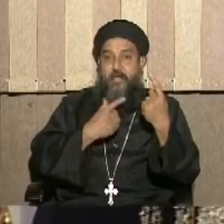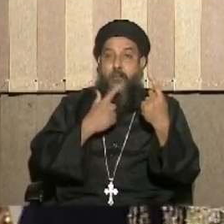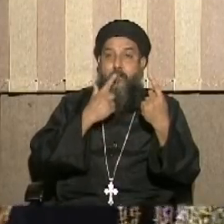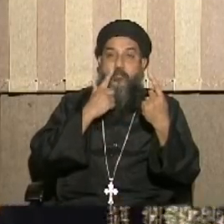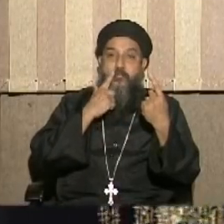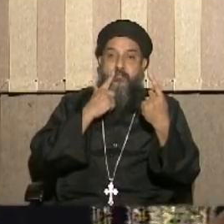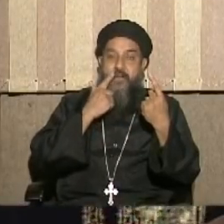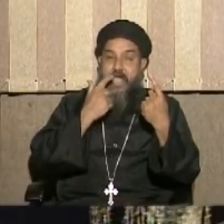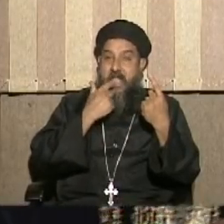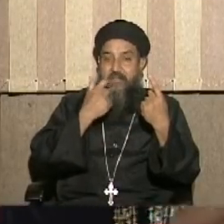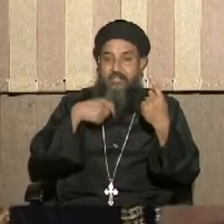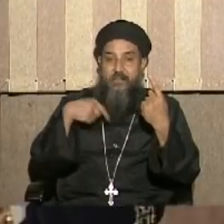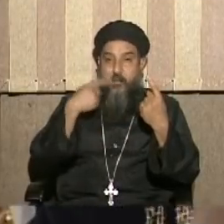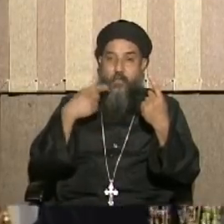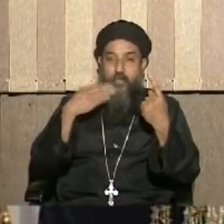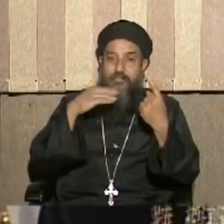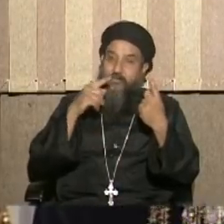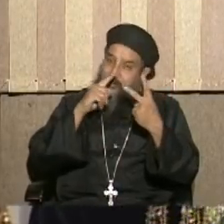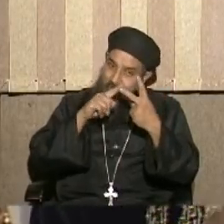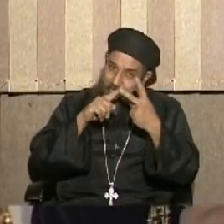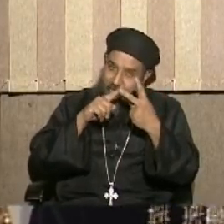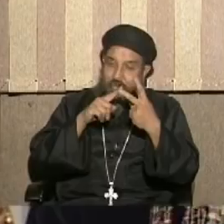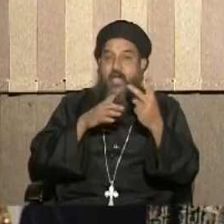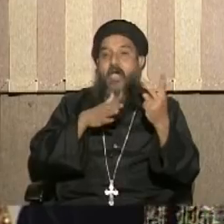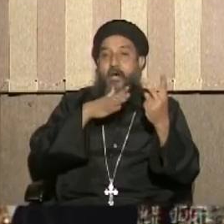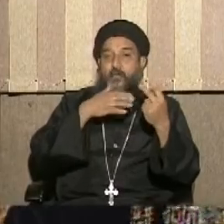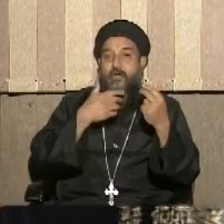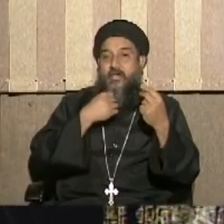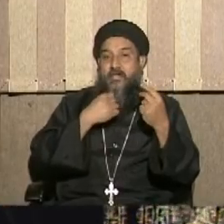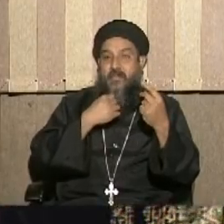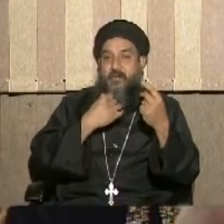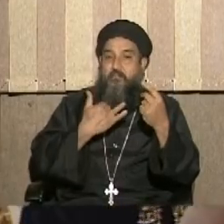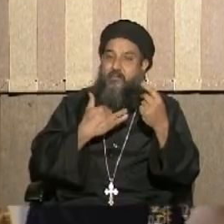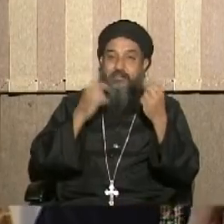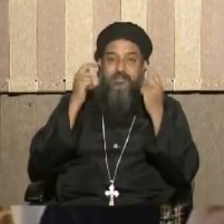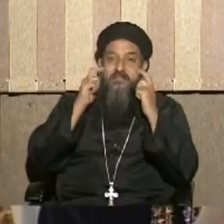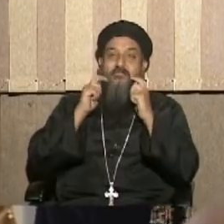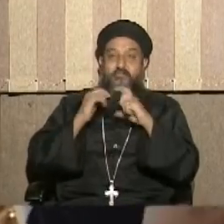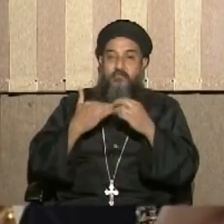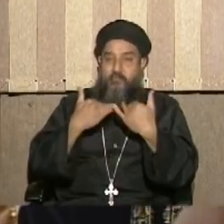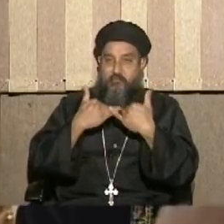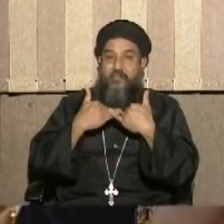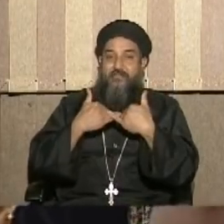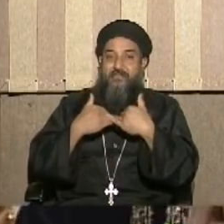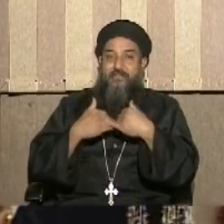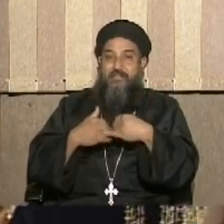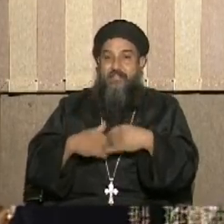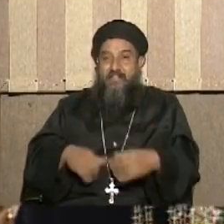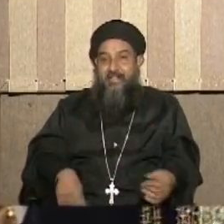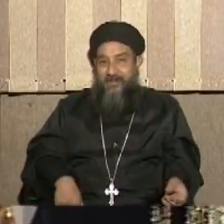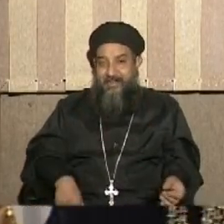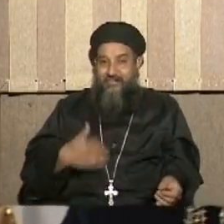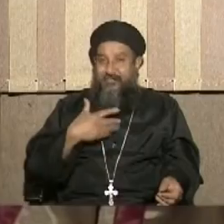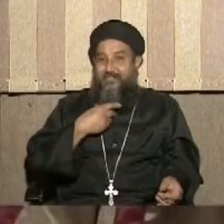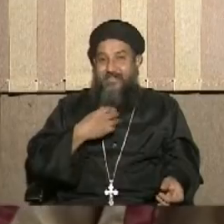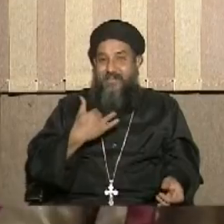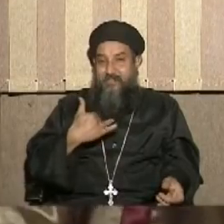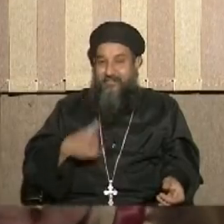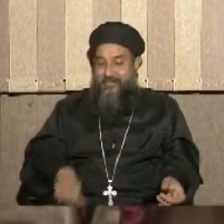طلع له دقن، والتاني ابونا دوماديوس وده يعني دقنه مش طالعه يعني قوي كده.